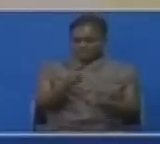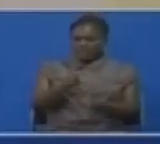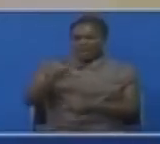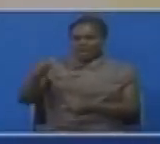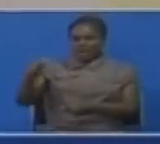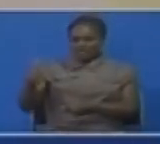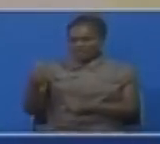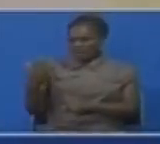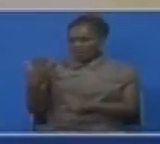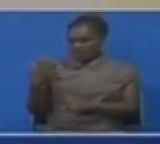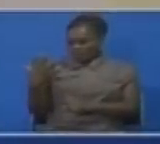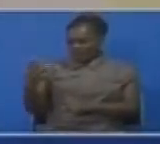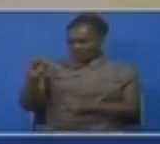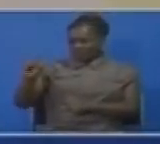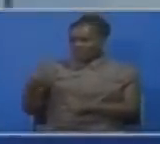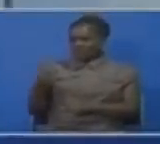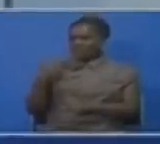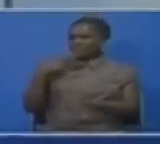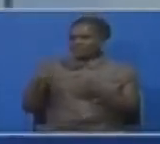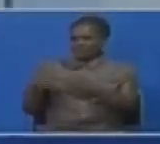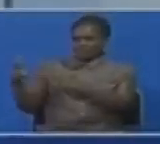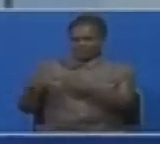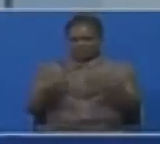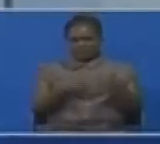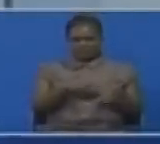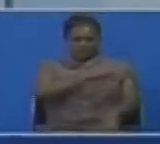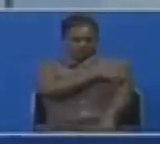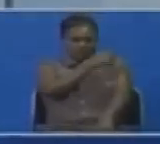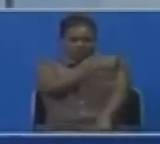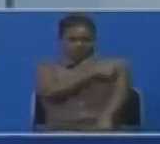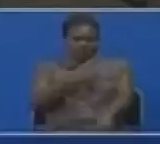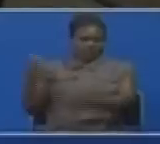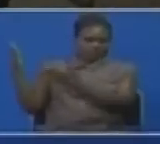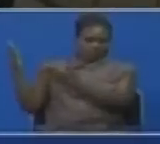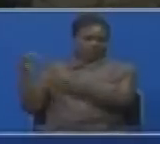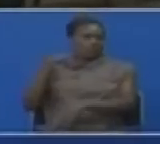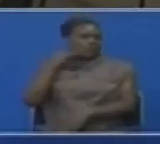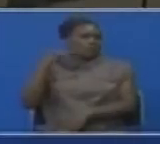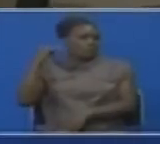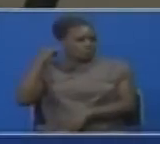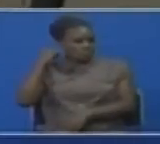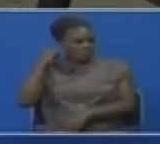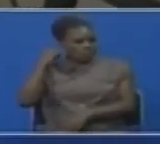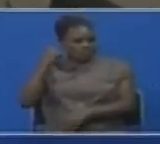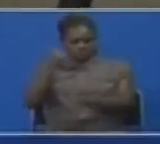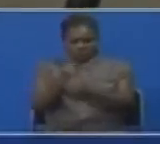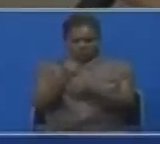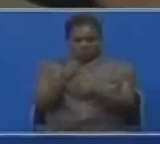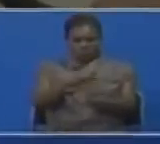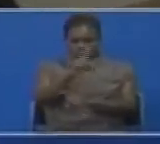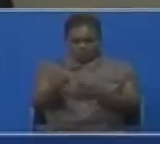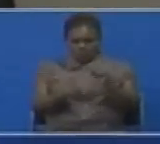watahiniwa 1577. Hospitali ya Medihel, kaunti ya Nakuru, ndicho kituo cha kufanya mtihani wa